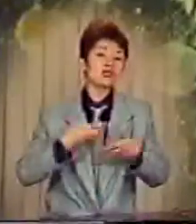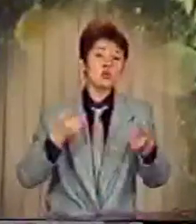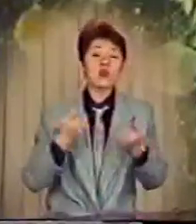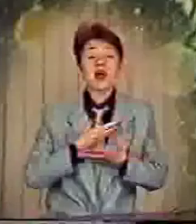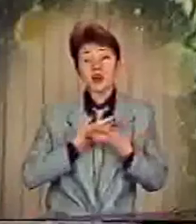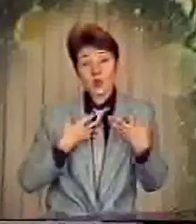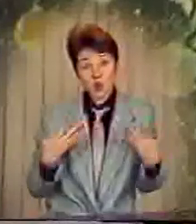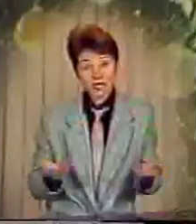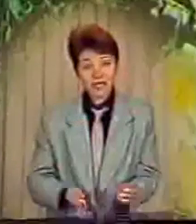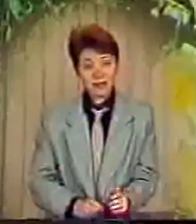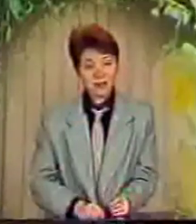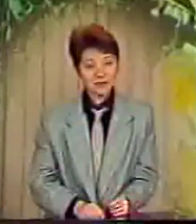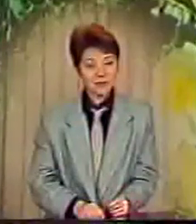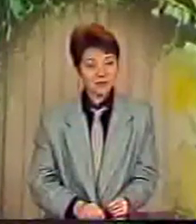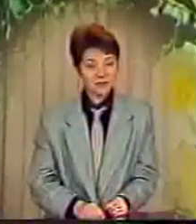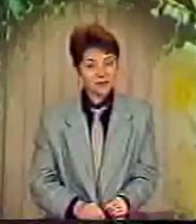огромные.